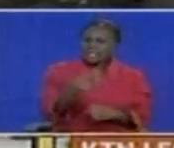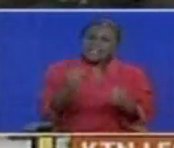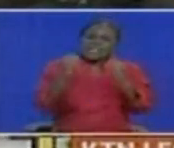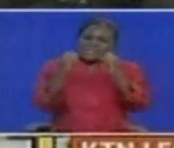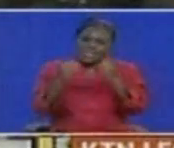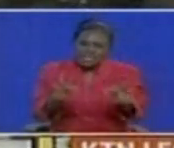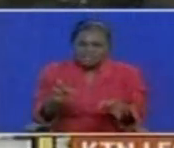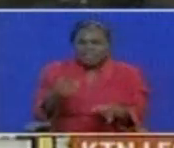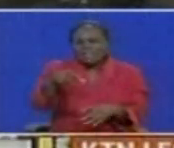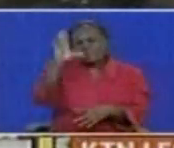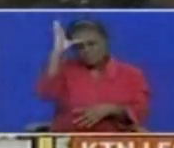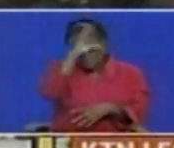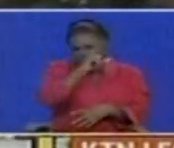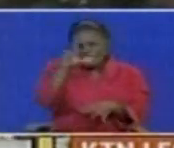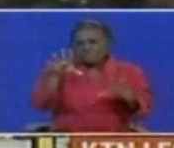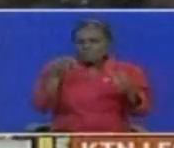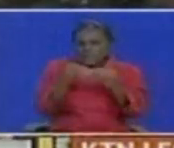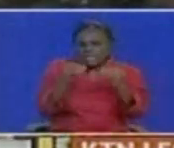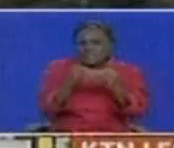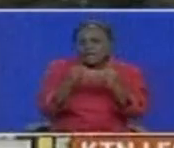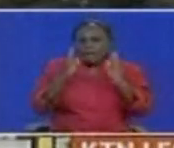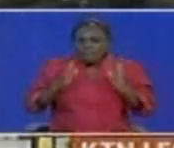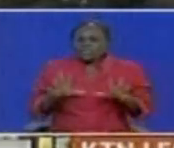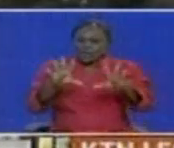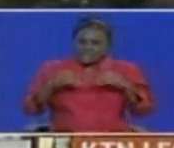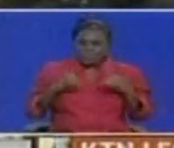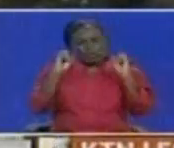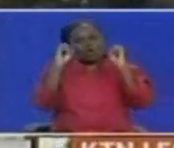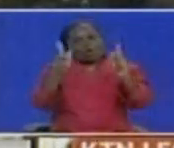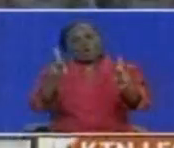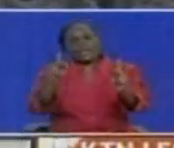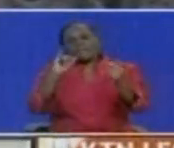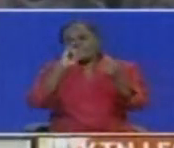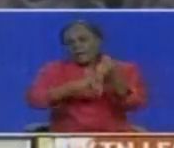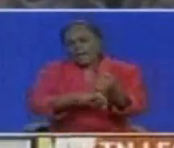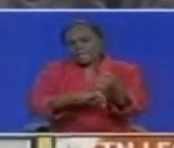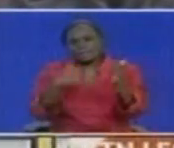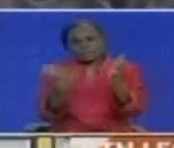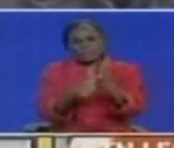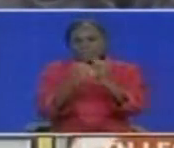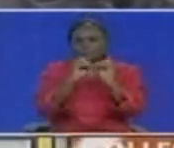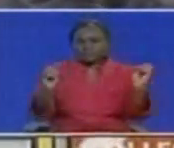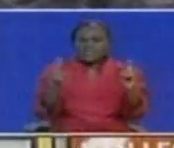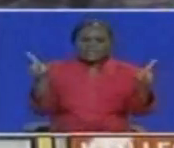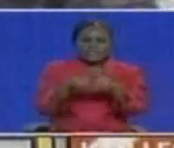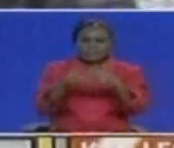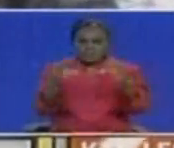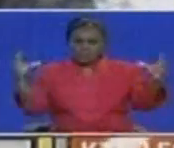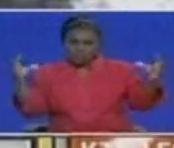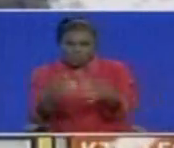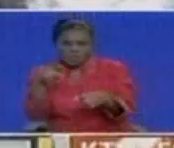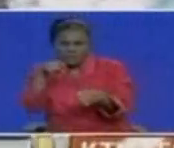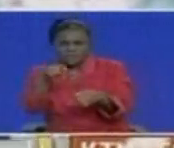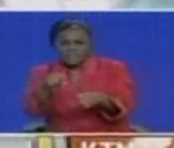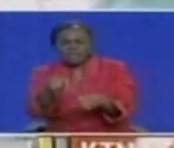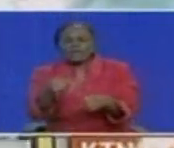meet somebody who accepts them and accepts their children, it's okay to marry, it's not a sin. Kundi hili lina wajane 80 na pamoja wao